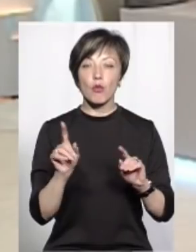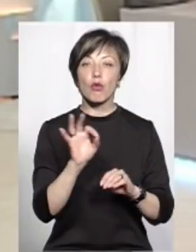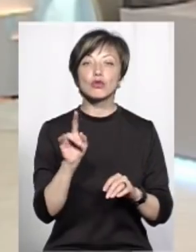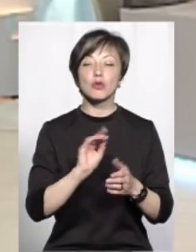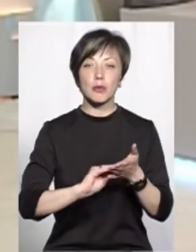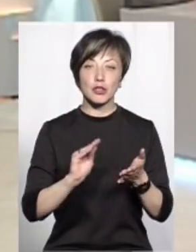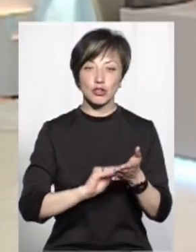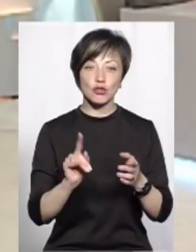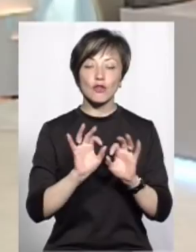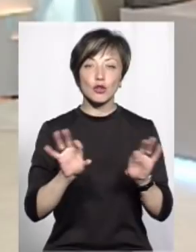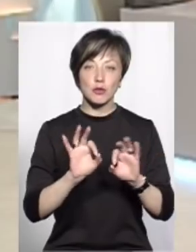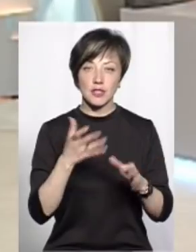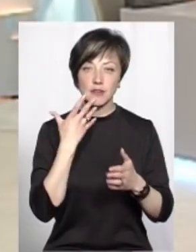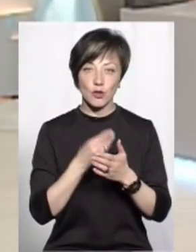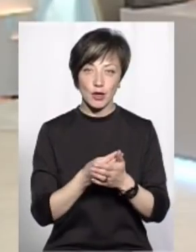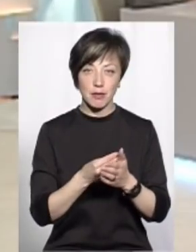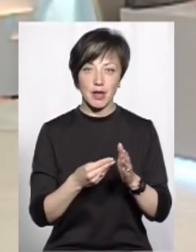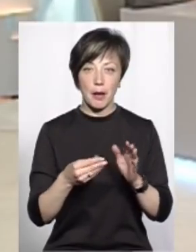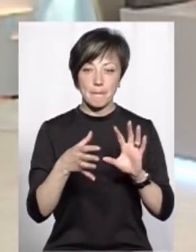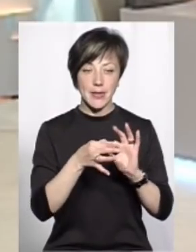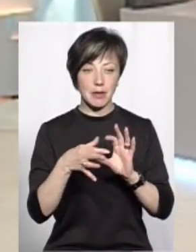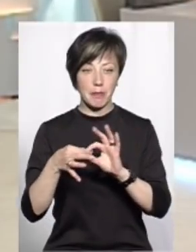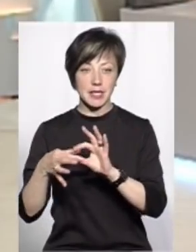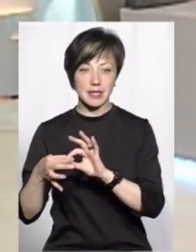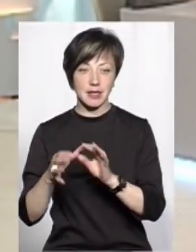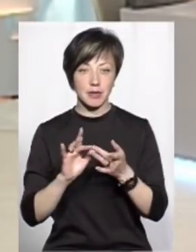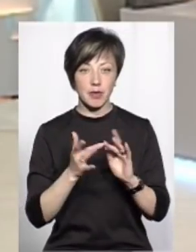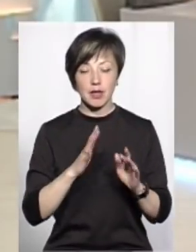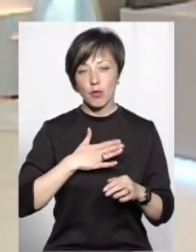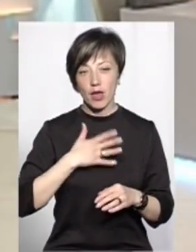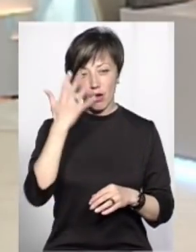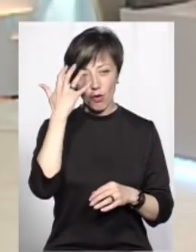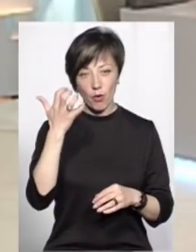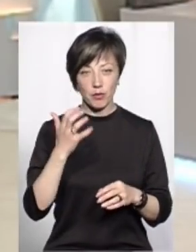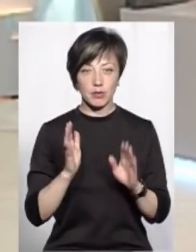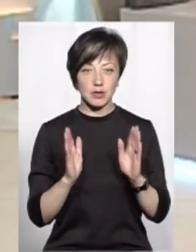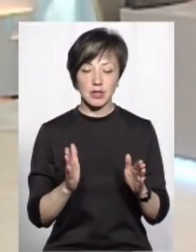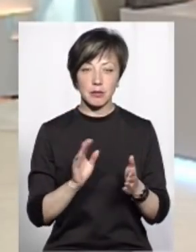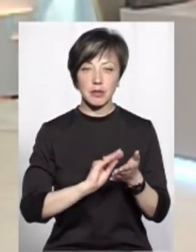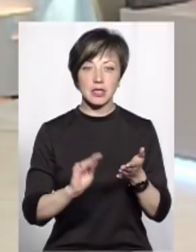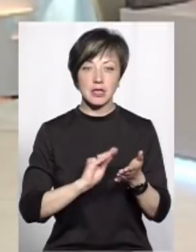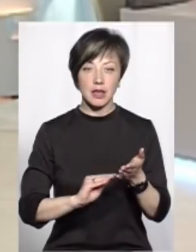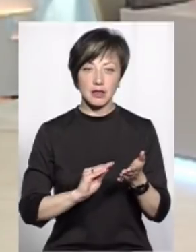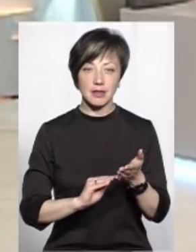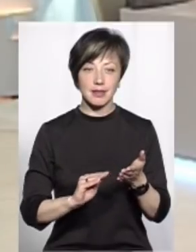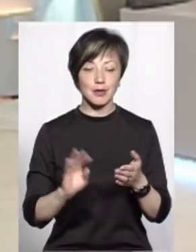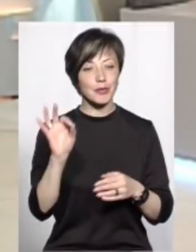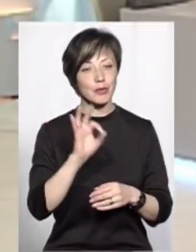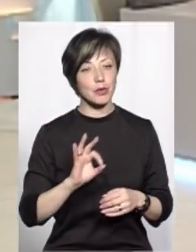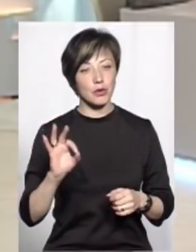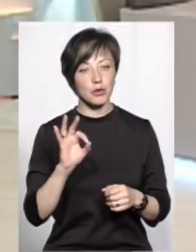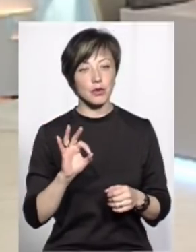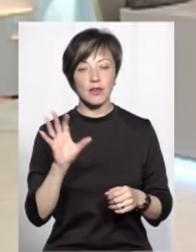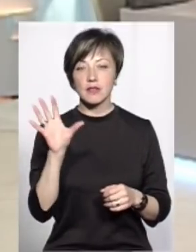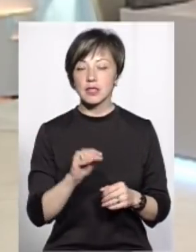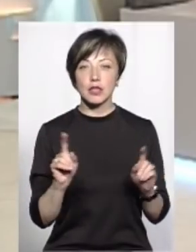там пишете, що ви розповідаєте своїм підписникам? Ну, це чисто моє хобі, чесно кажучи, писати про